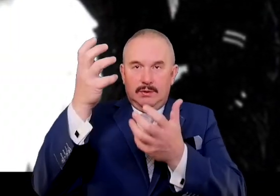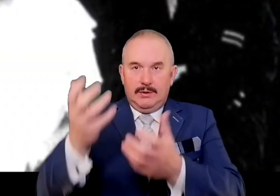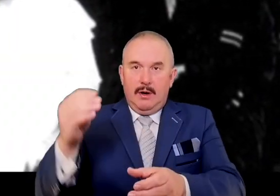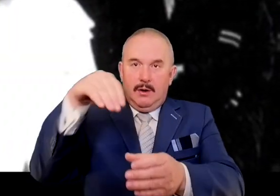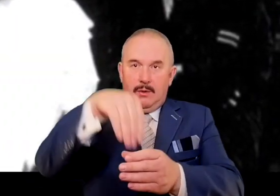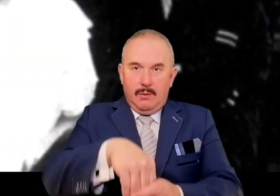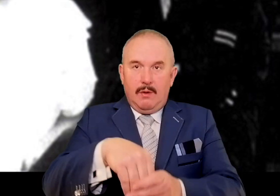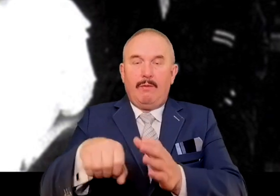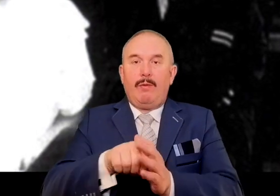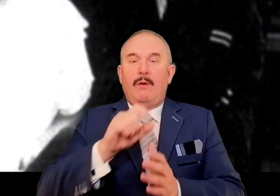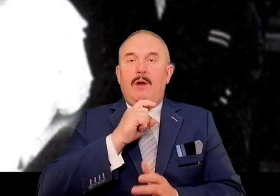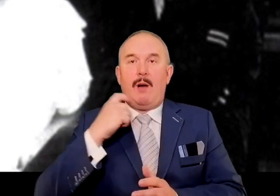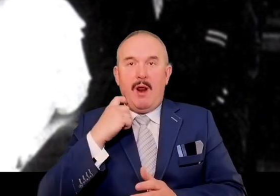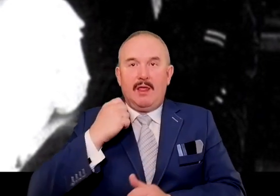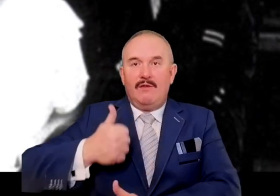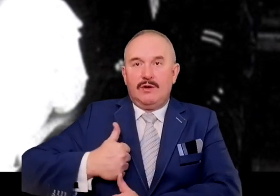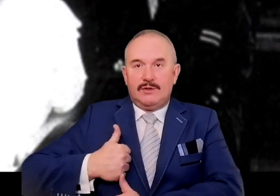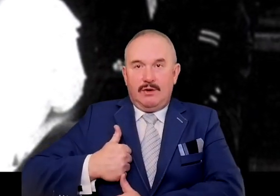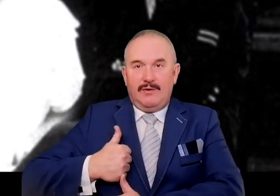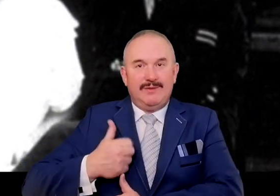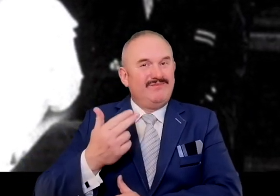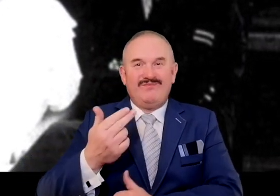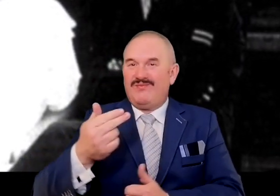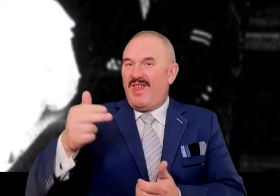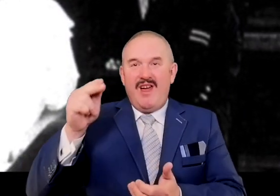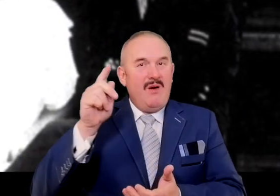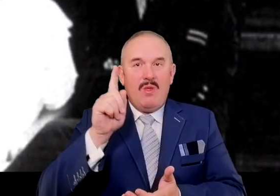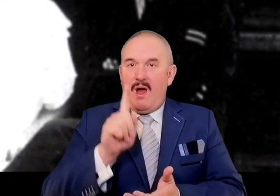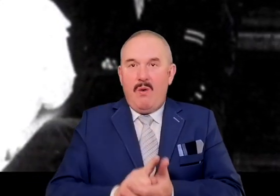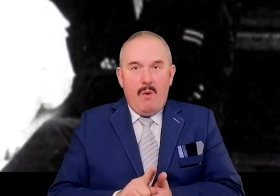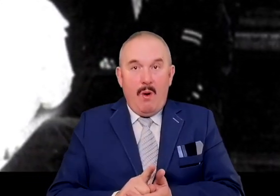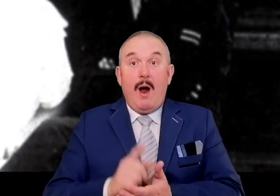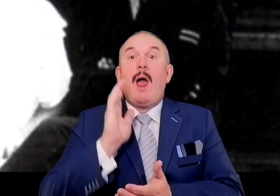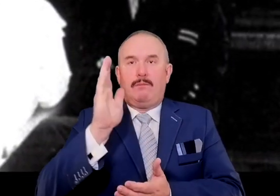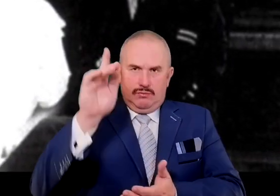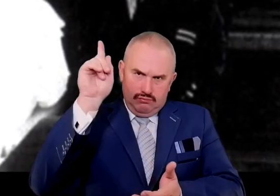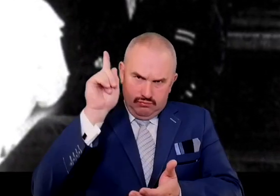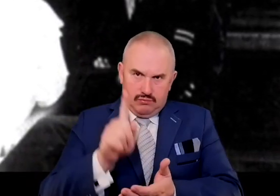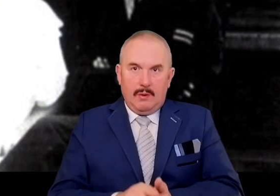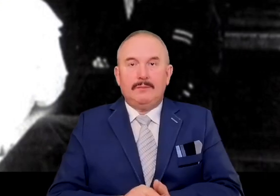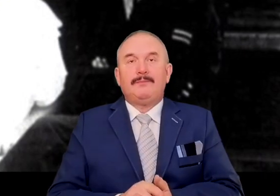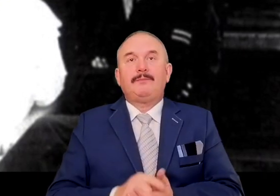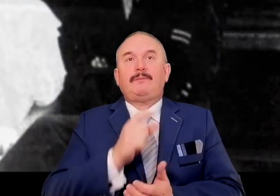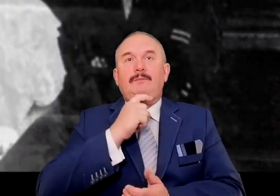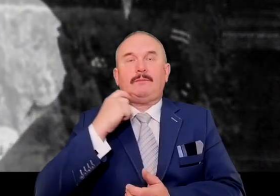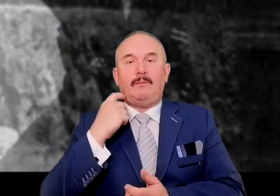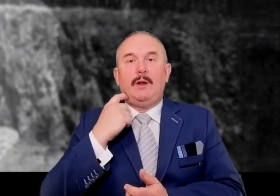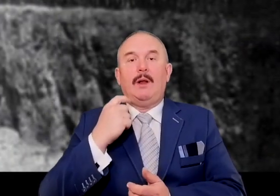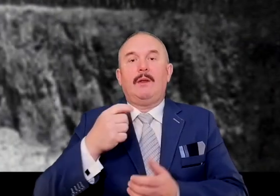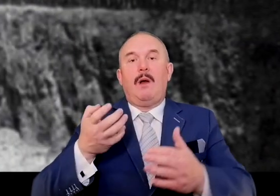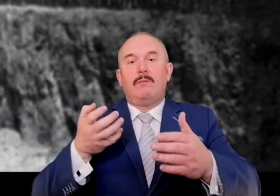służby jako kapelan wojskowy. Początkowo nie otrzymał zgody, Później został